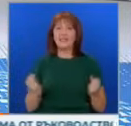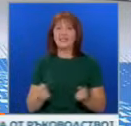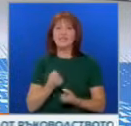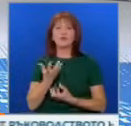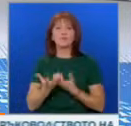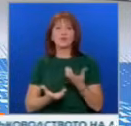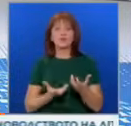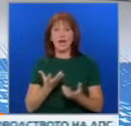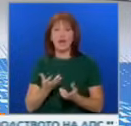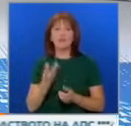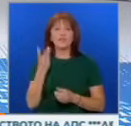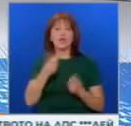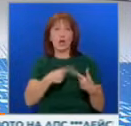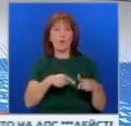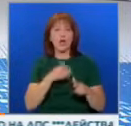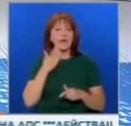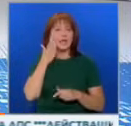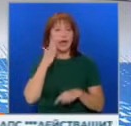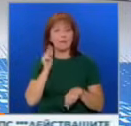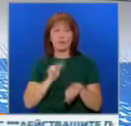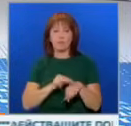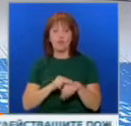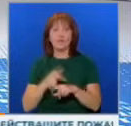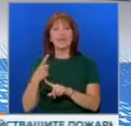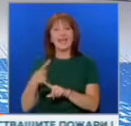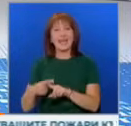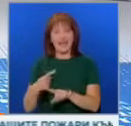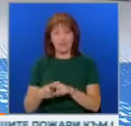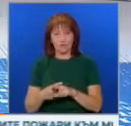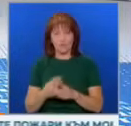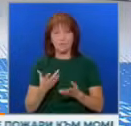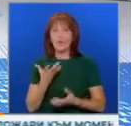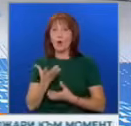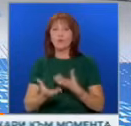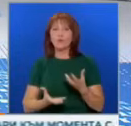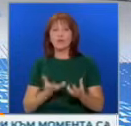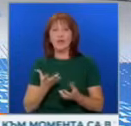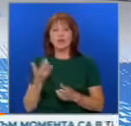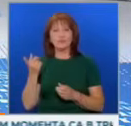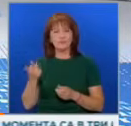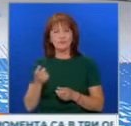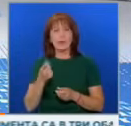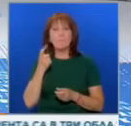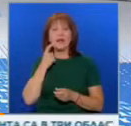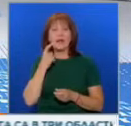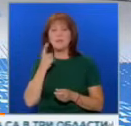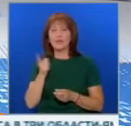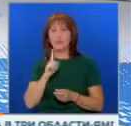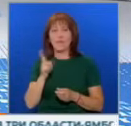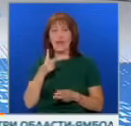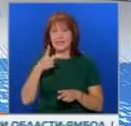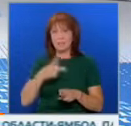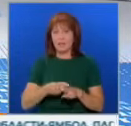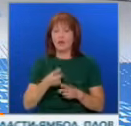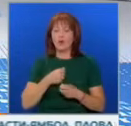Действащите пожари към момента са в три области – Ямбол, Пловдив и Хасково. Пожарът в Беклемето все още не е локализиран,